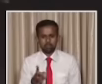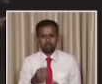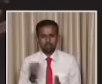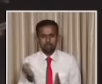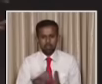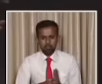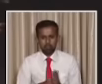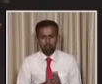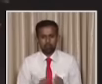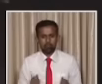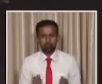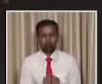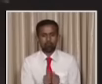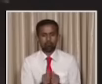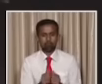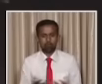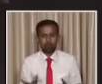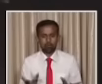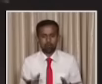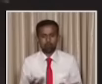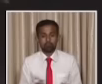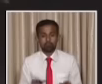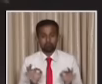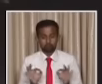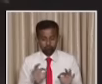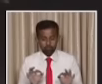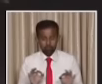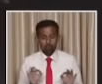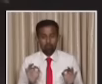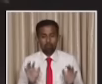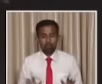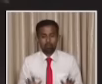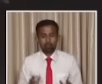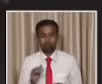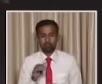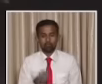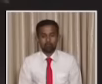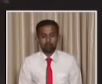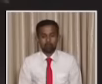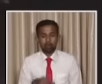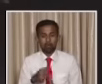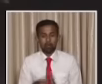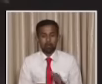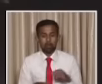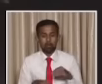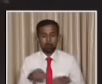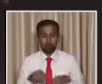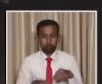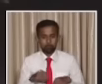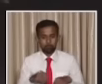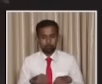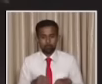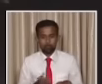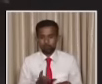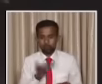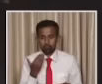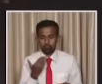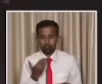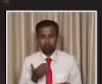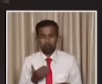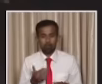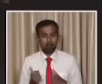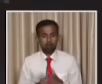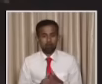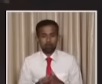වෙන්නේ. වැඩේ වෙන්නේ නැහැ. ඒ නිසා මම හිතුවා ඒක නියාමනයක් අවශ්‍යයි. ඒ නියාමනය තුළ මේ රටේ දේශපාලනය කරන්න පුළුවන් බිමක් හදලා